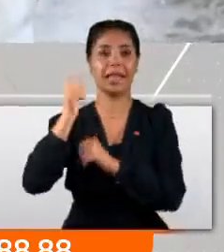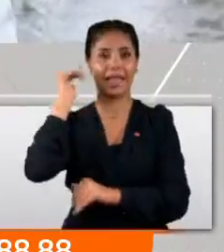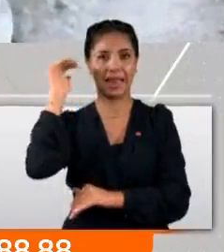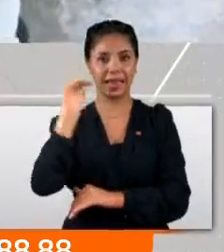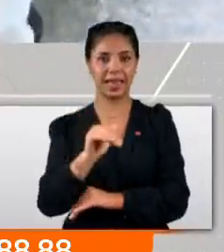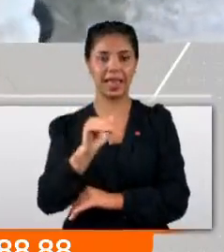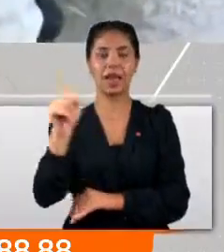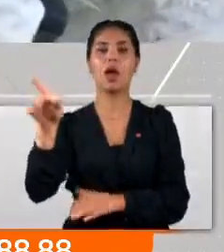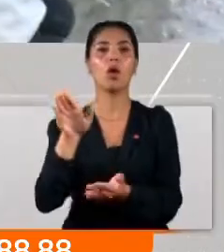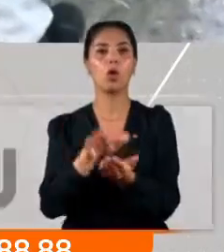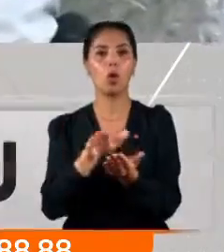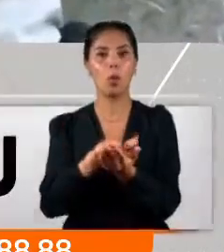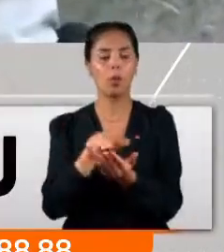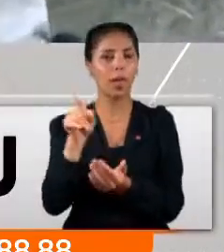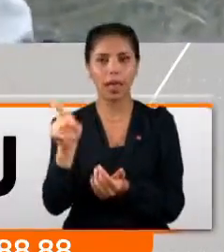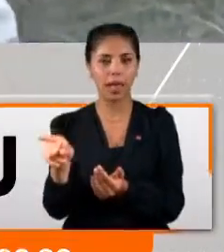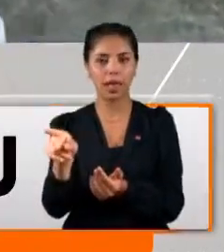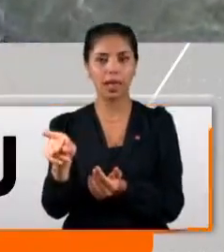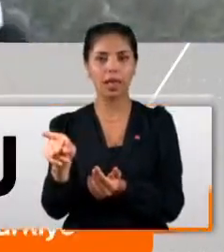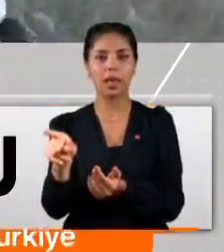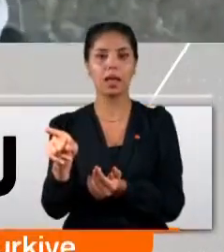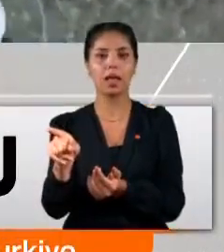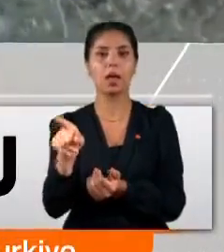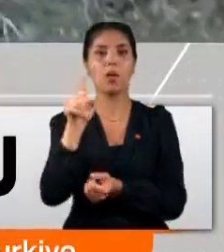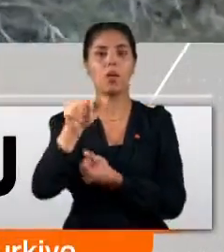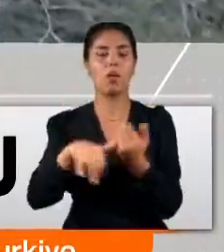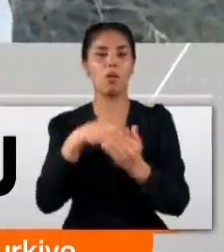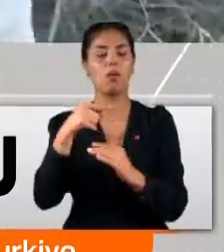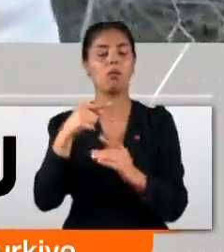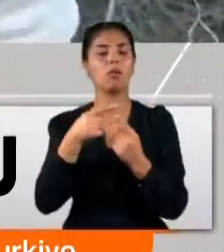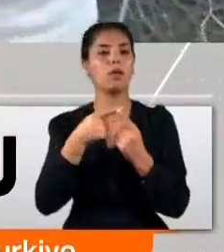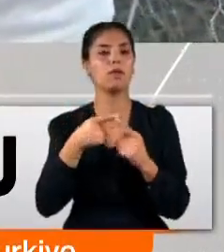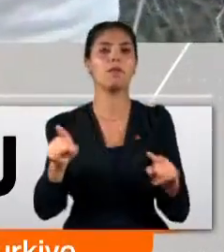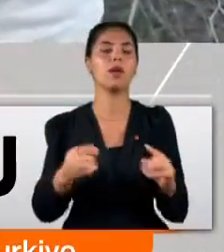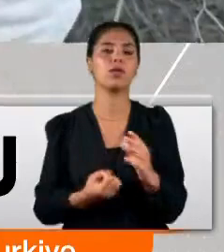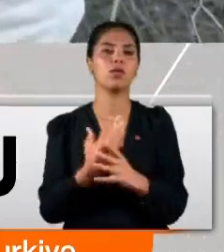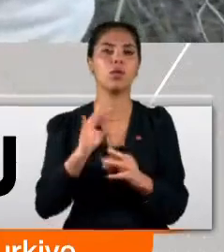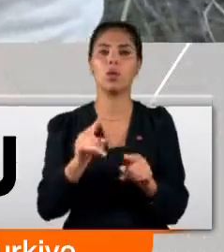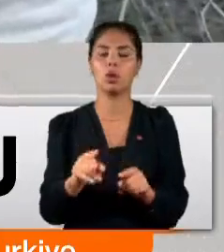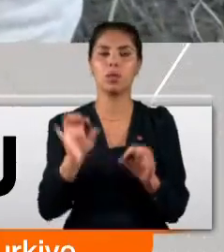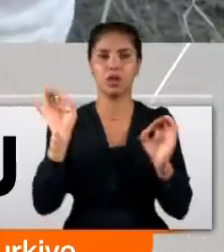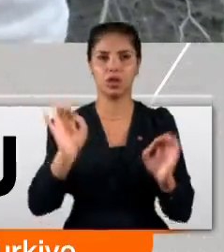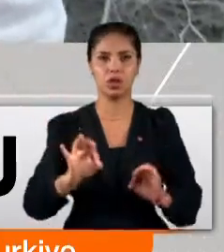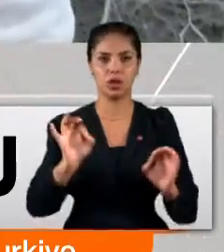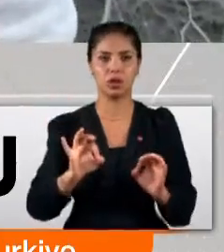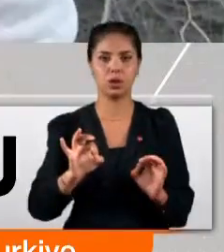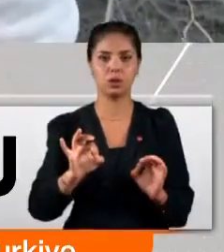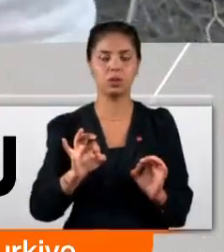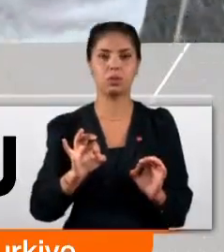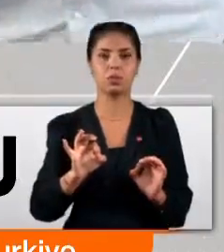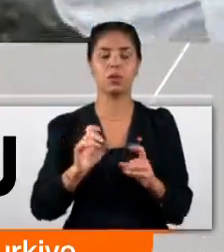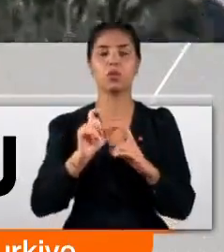gelen Tina isimli köpek bu olayın çok farklı bir boyuta taşınmasını sağladı. Şimdi sorular